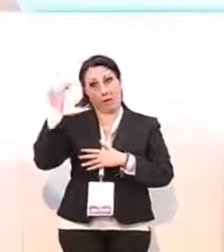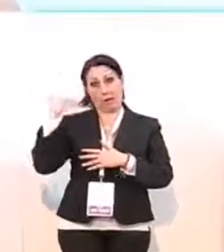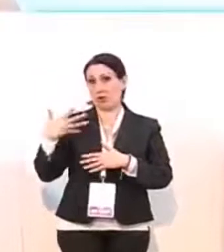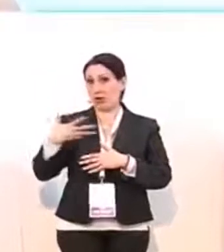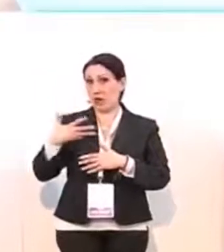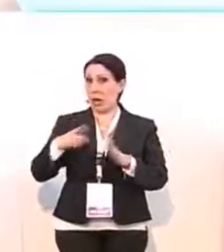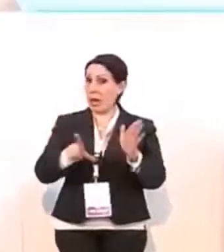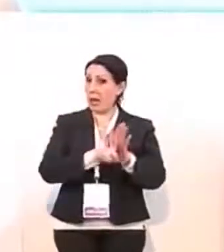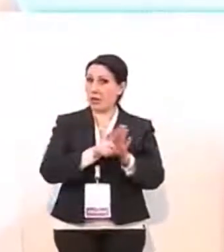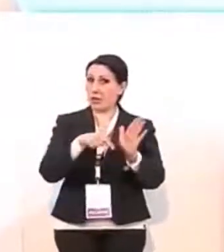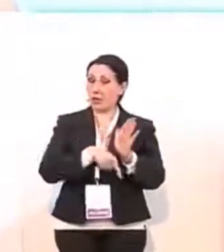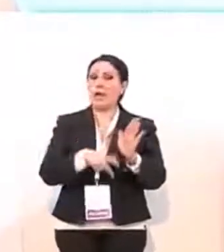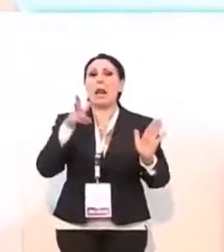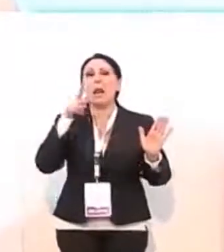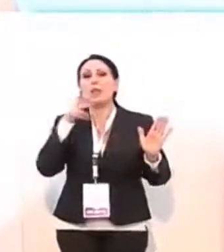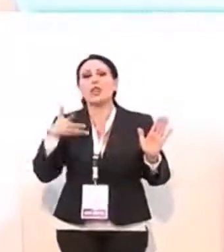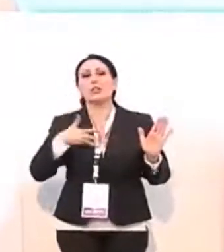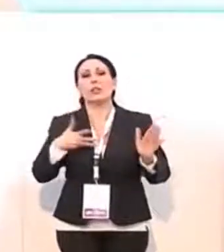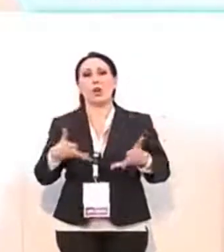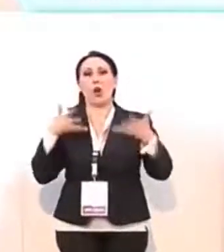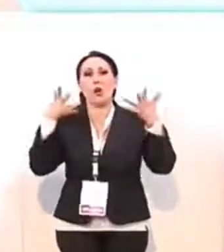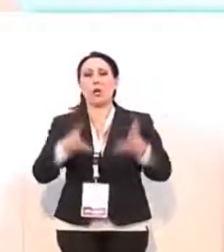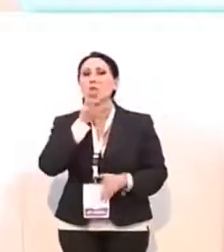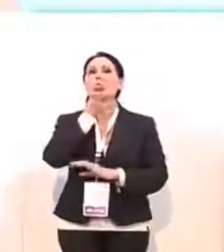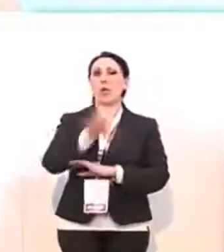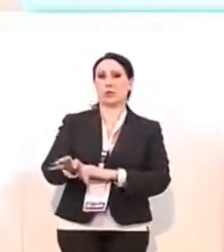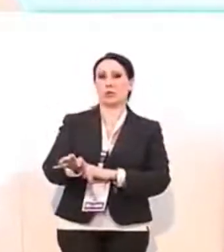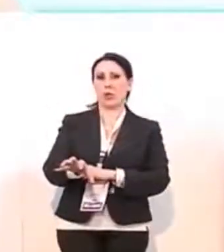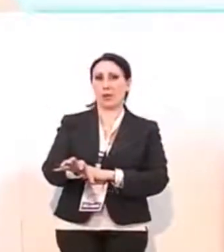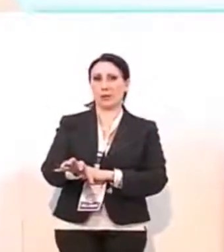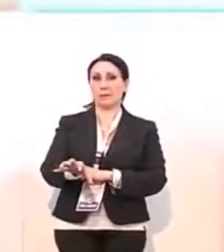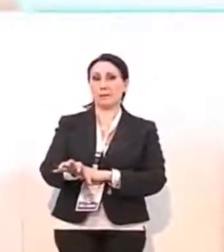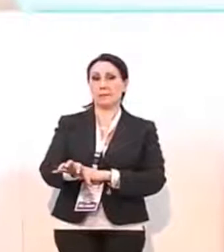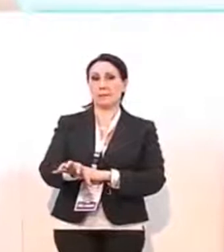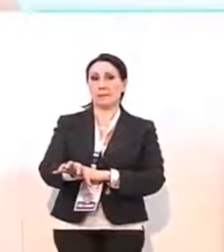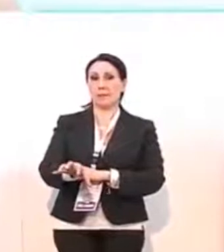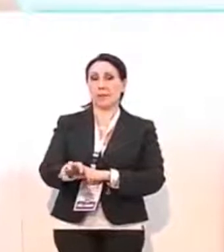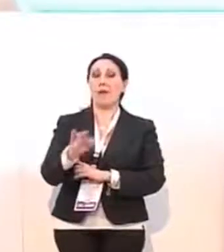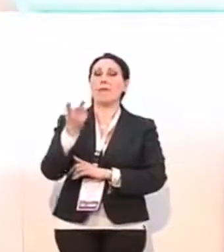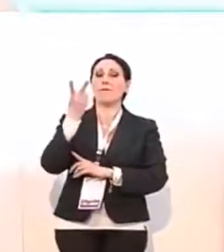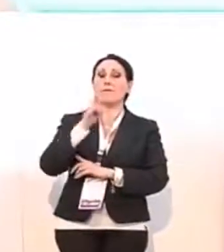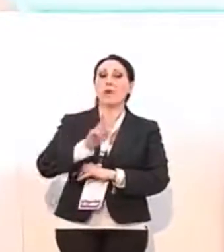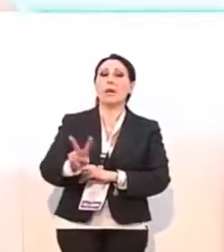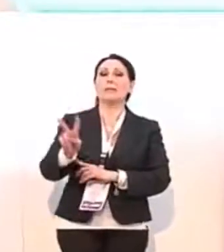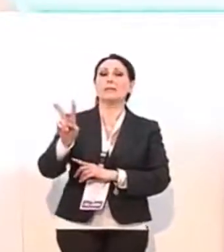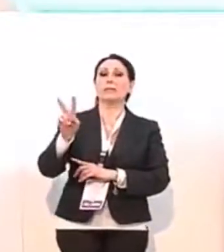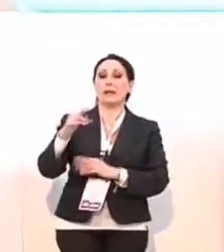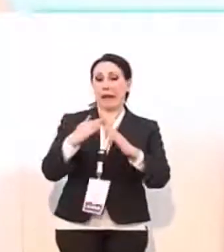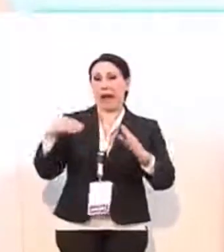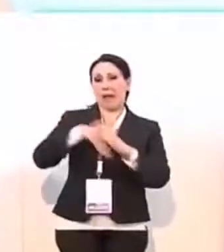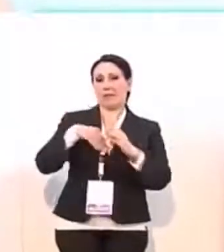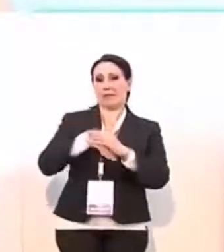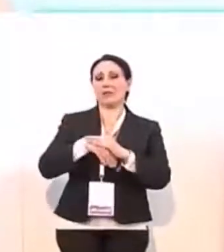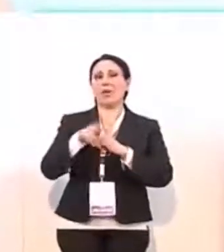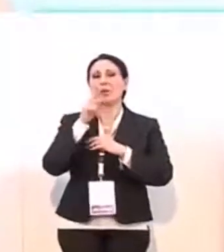che le donne che hanno il coraggio di denunciare, perché quando la violenza spesso avviene nelle mura